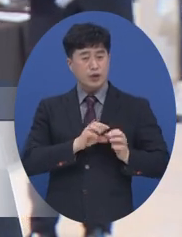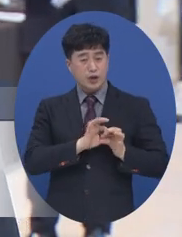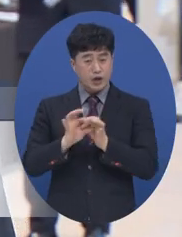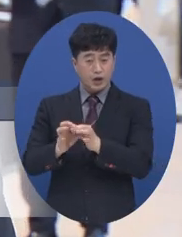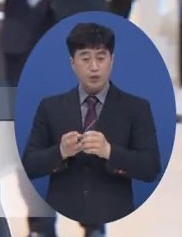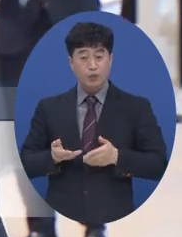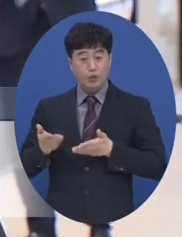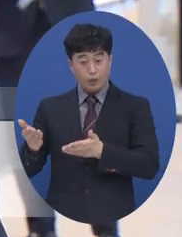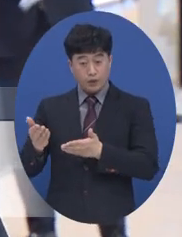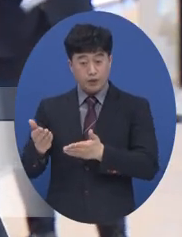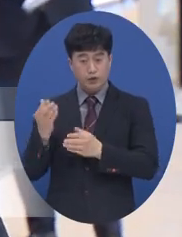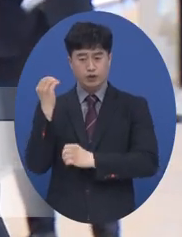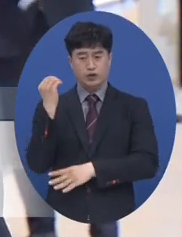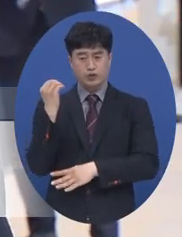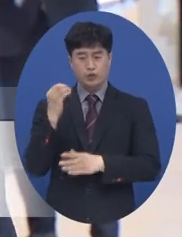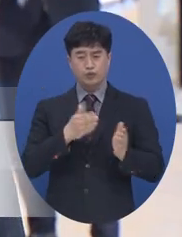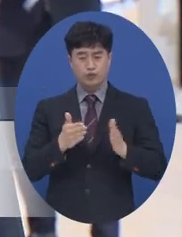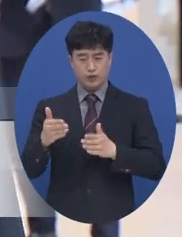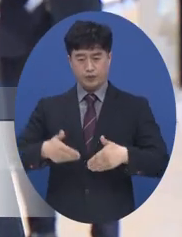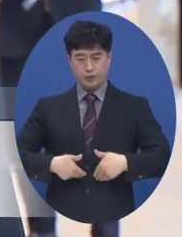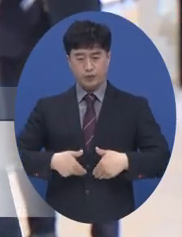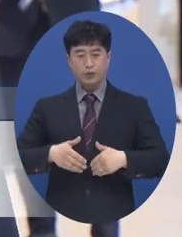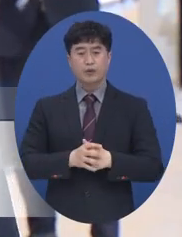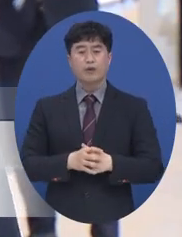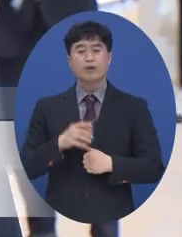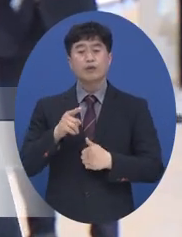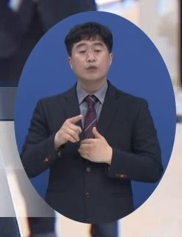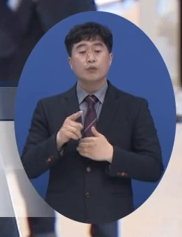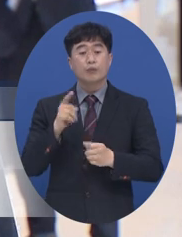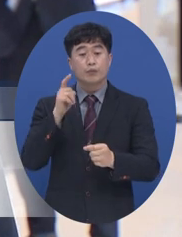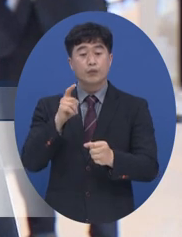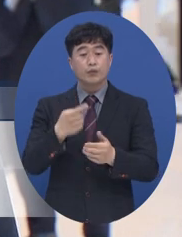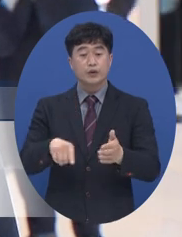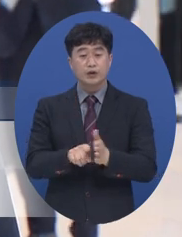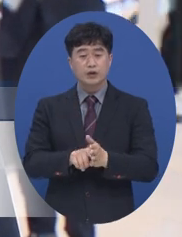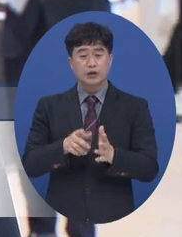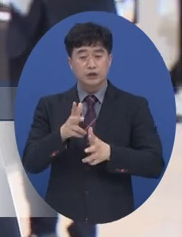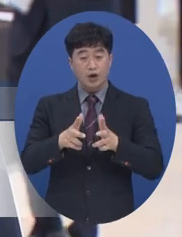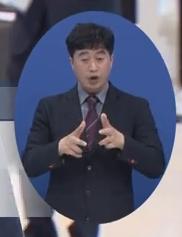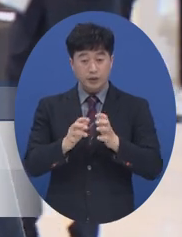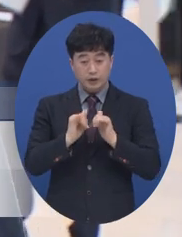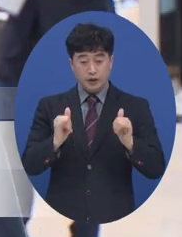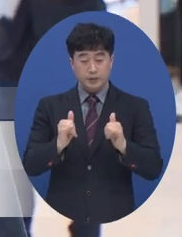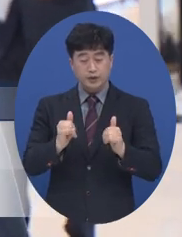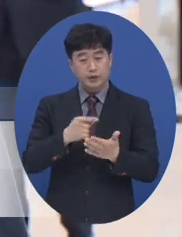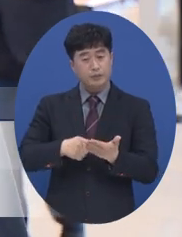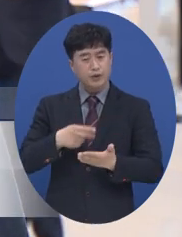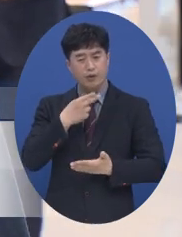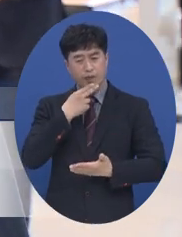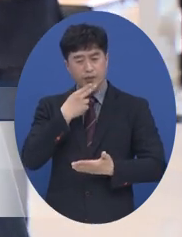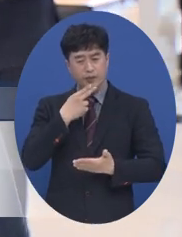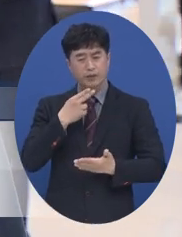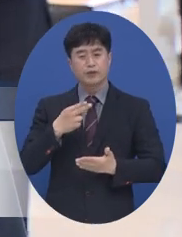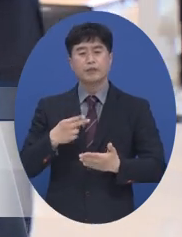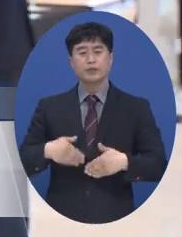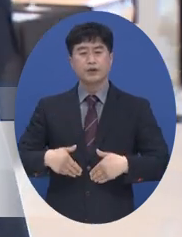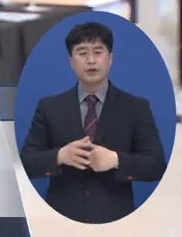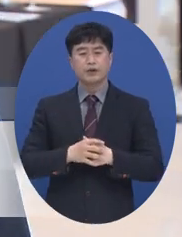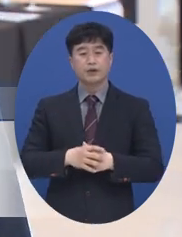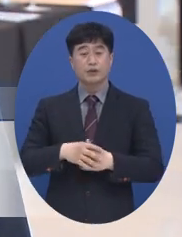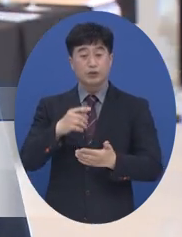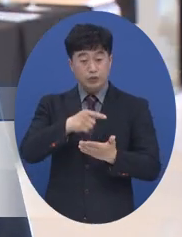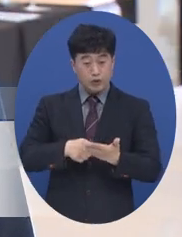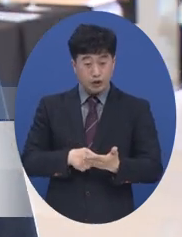있는 그러한 기반이 마련돼야 됩니다. 그러려면 사업자가 손실이 나지 않는 구조가 돼야 됩니다. 그리고